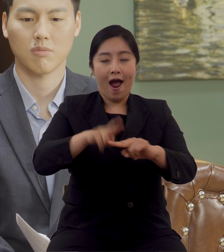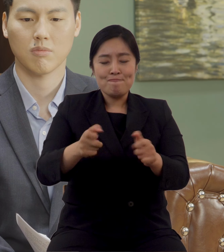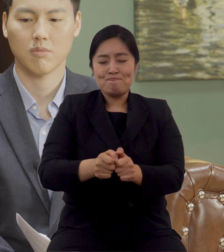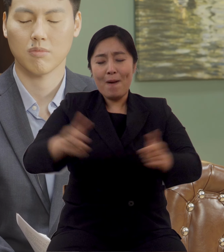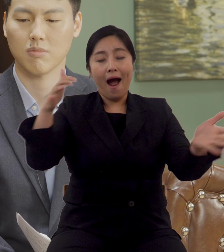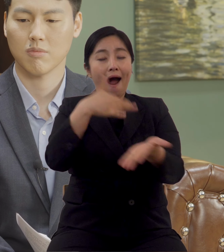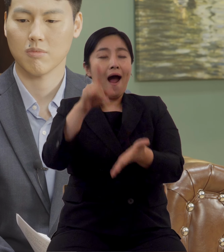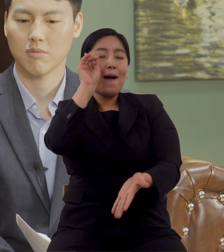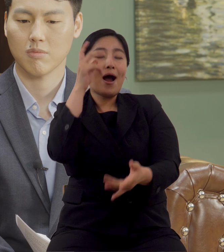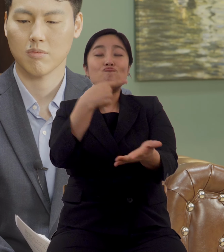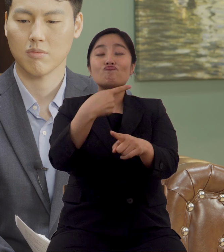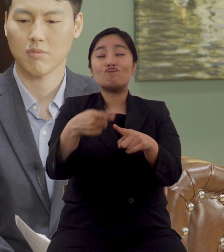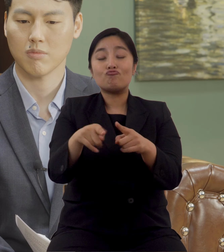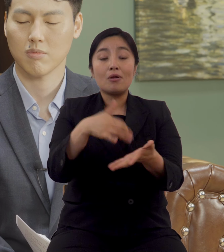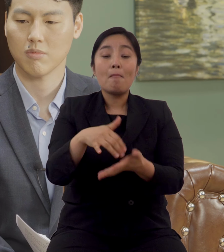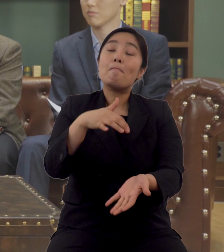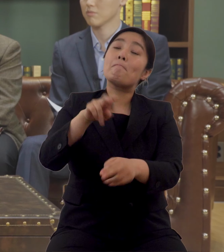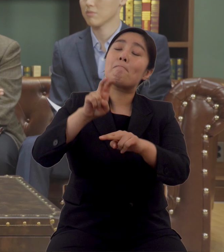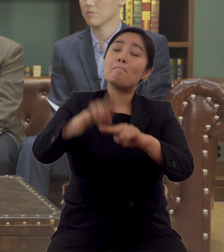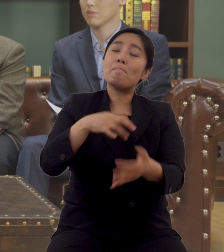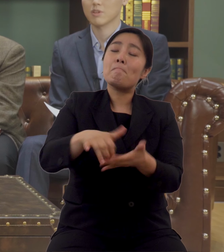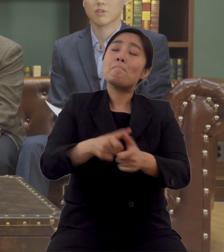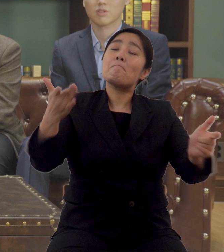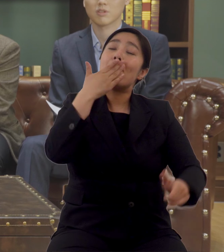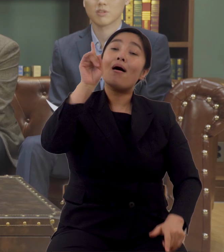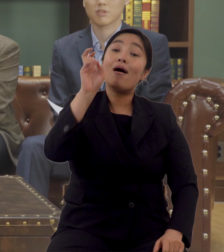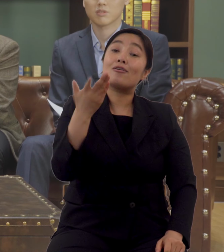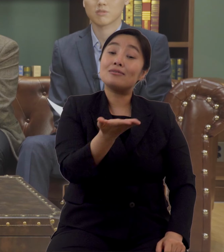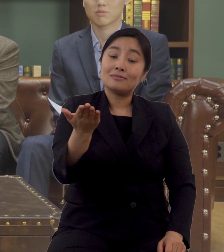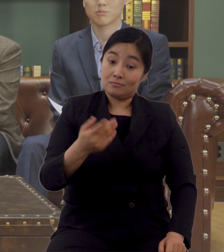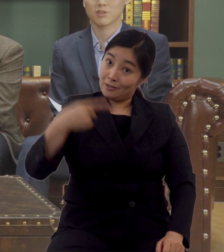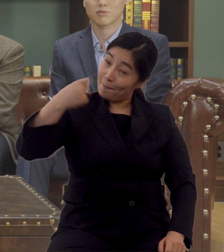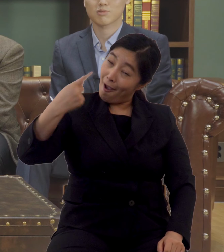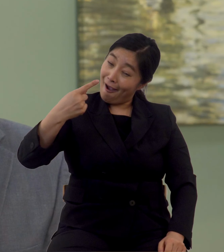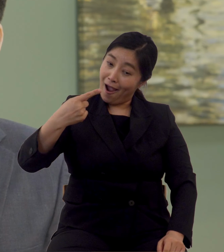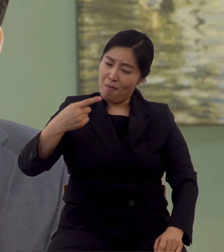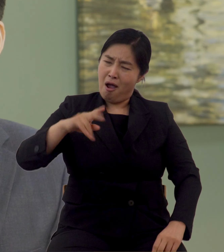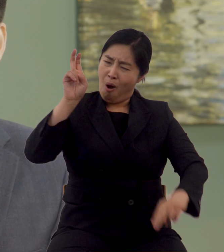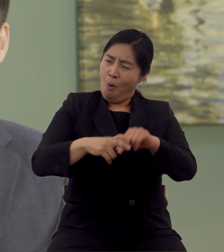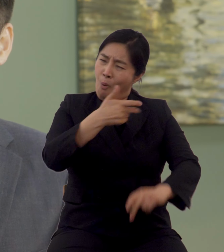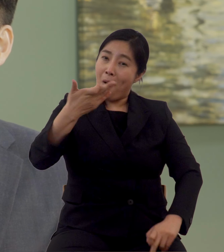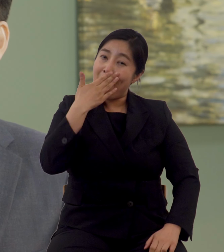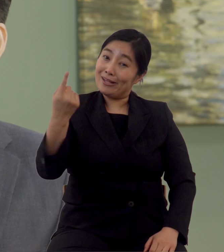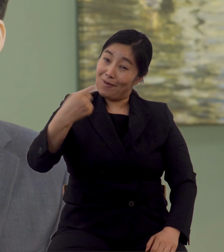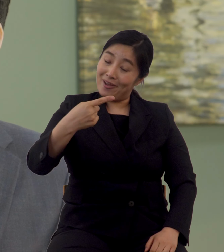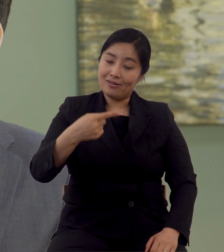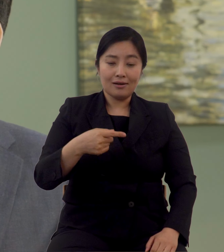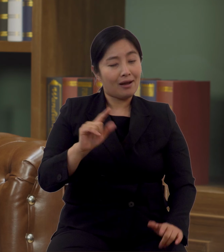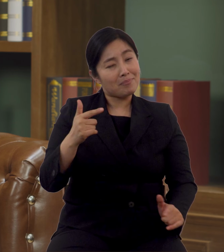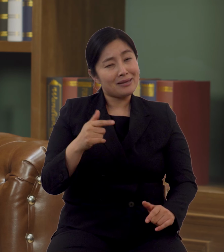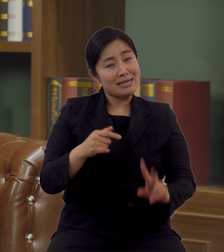인해서 취업 유발 인원에 대해서 예측을 해놨는데 몇 명 정도 예측했을 것 같아요? 뭐 한 1000명 되면 진짜 많이 된